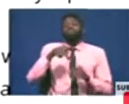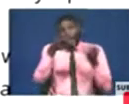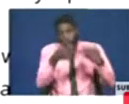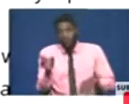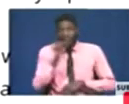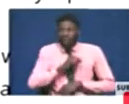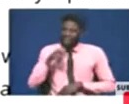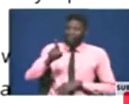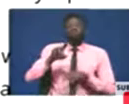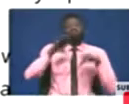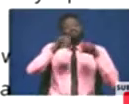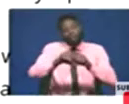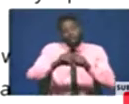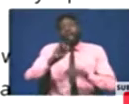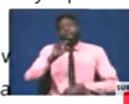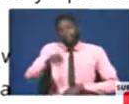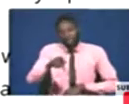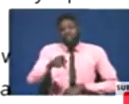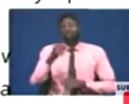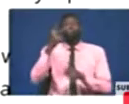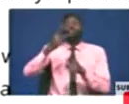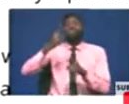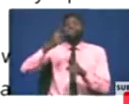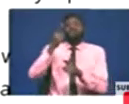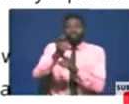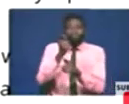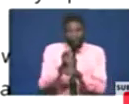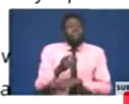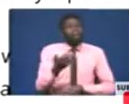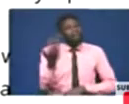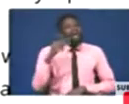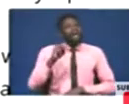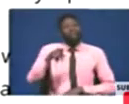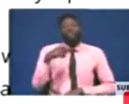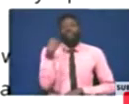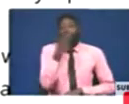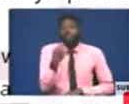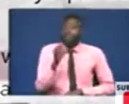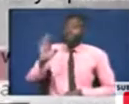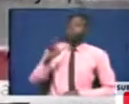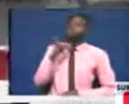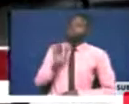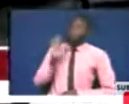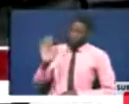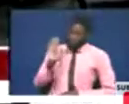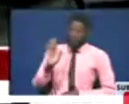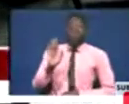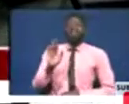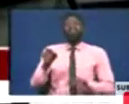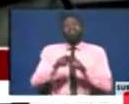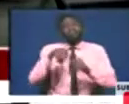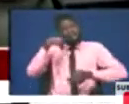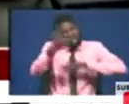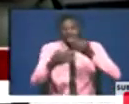awamu mbili kwa muda wa miaka 10. Kumbuka hapo awali mbunge wa eneo hilo alikuwa ni marehemu babake Sharif Nasir, na yeye akaja